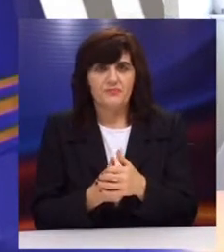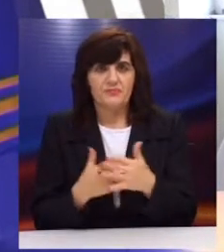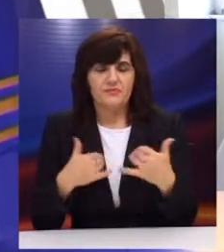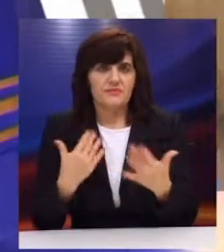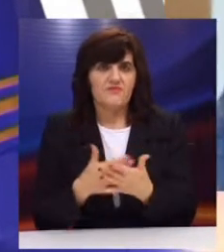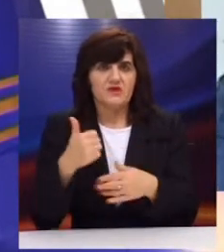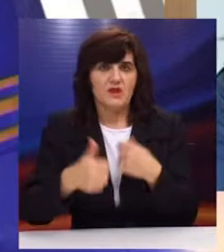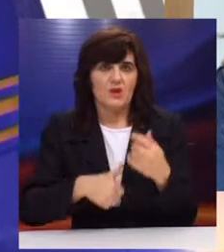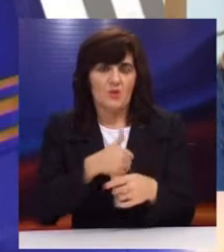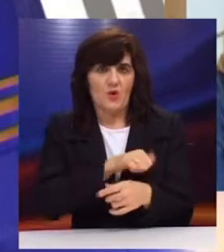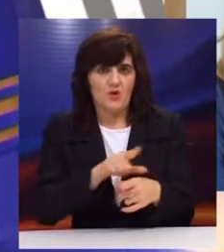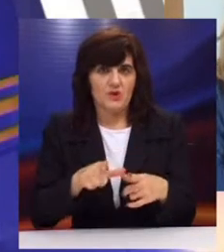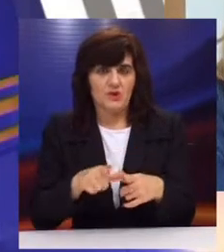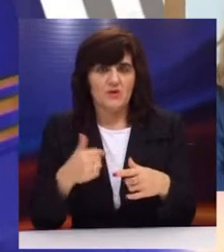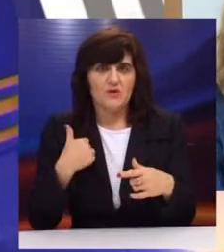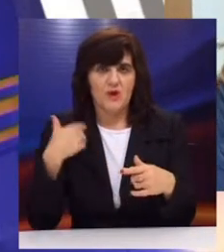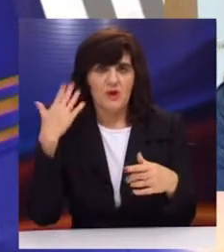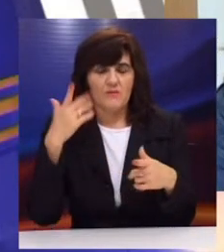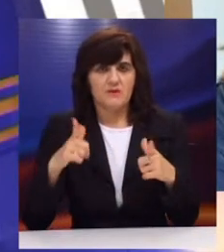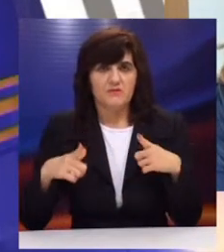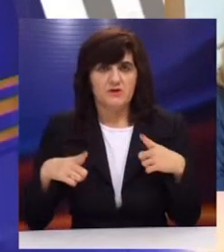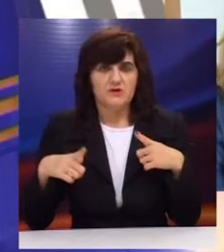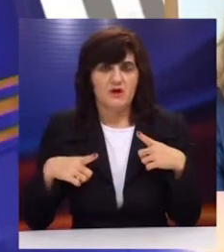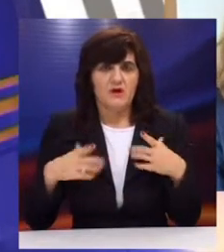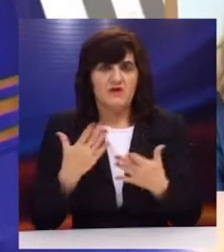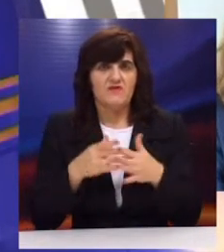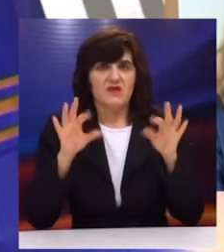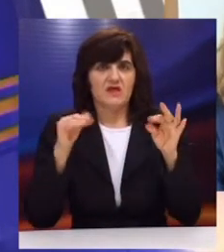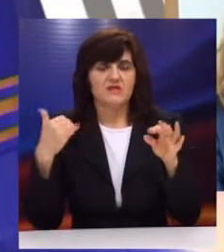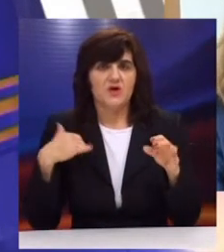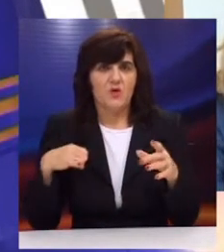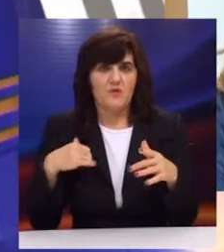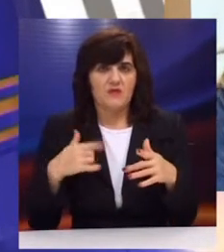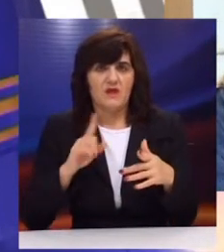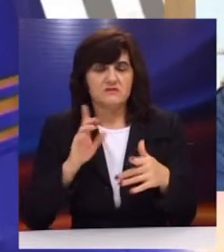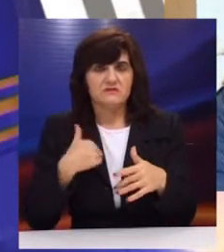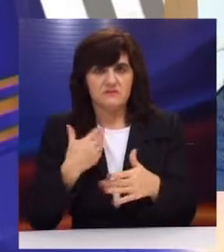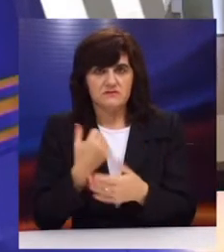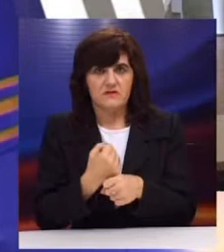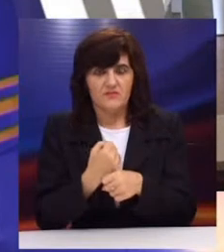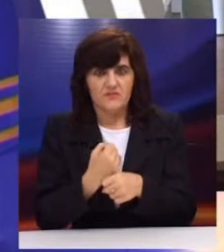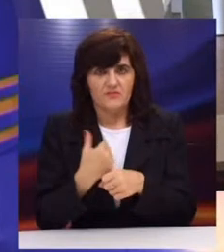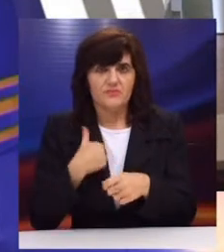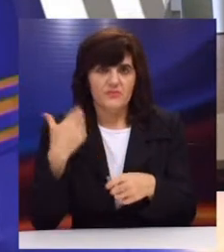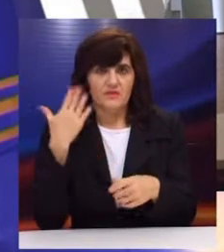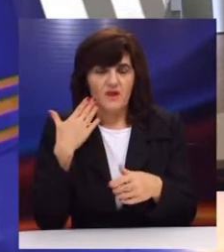godinu dana. Pa nadam se da ću dobiti posao jer ipak 10. godina ne imam posao, tako da nadam